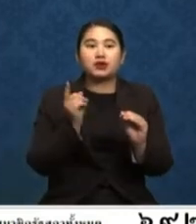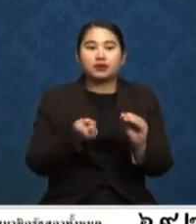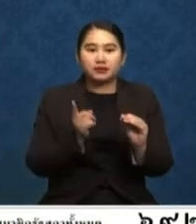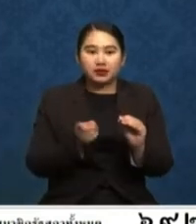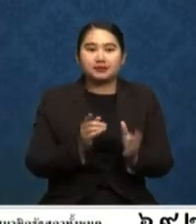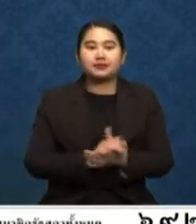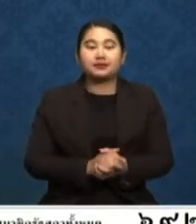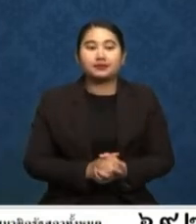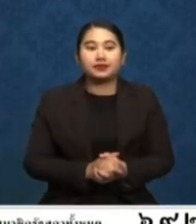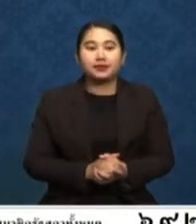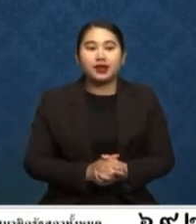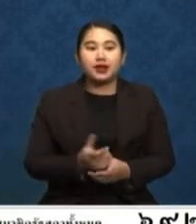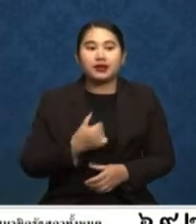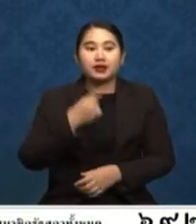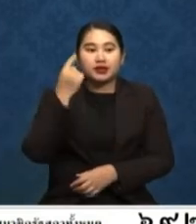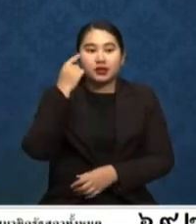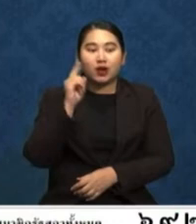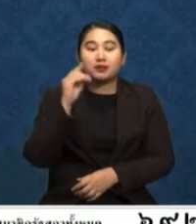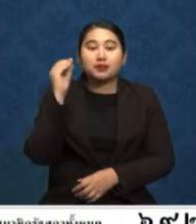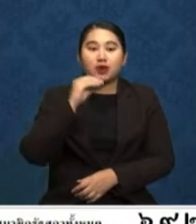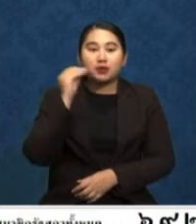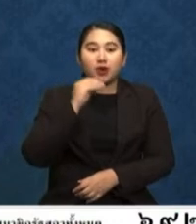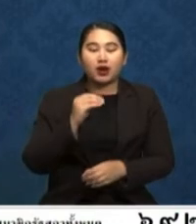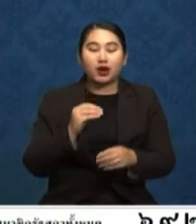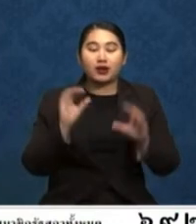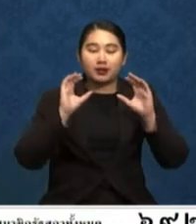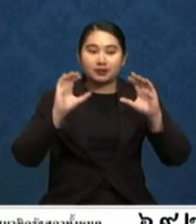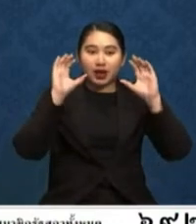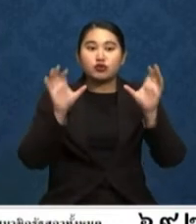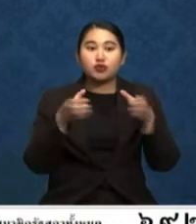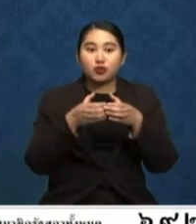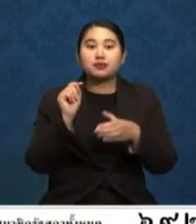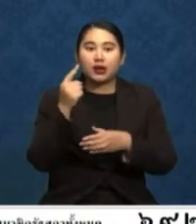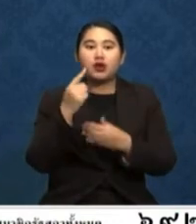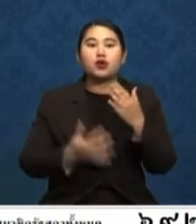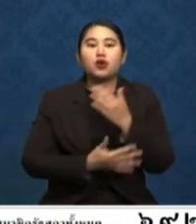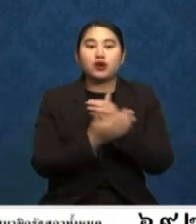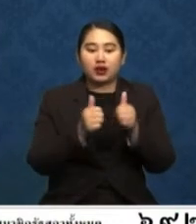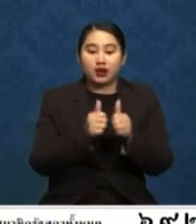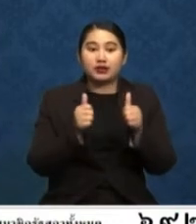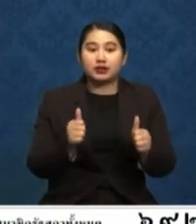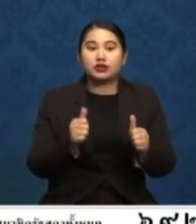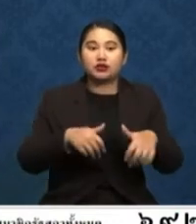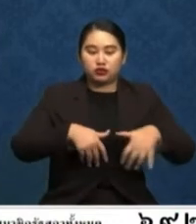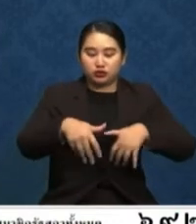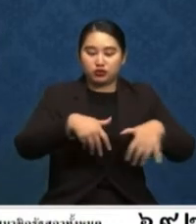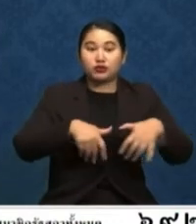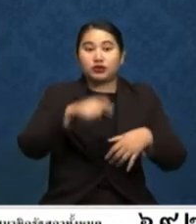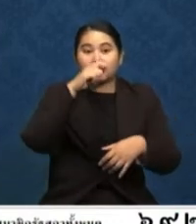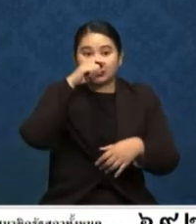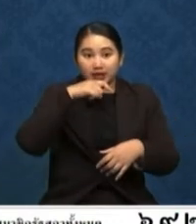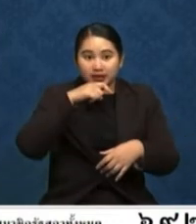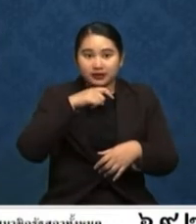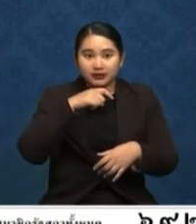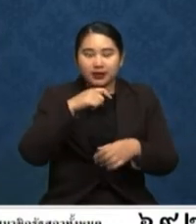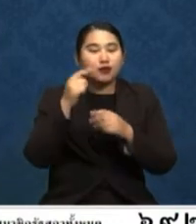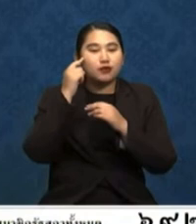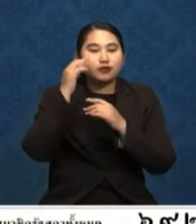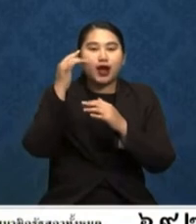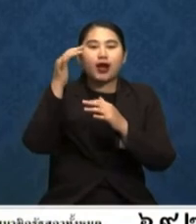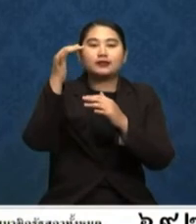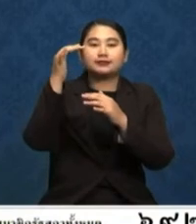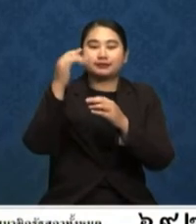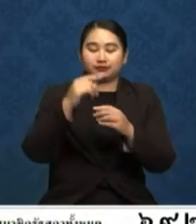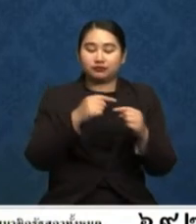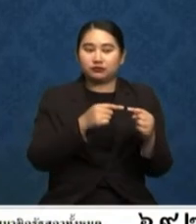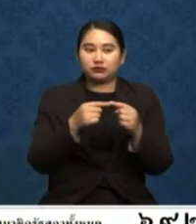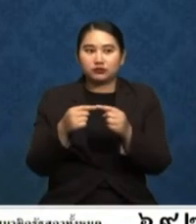ดิฉันคิดว่าทุกครั้งที่เรามีรัฐบาลใหม่เป็นโอกาสที่ดีนะคะที่พี่น้องประชาชนคนจะได้ฝันร่วมกันถึง